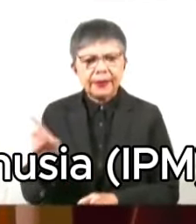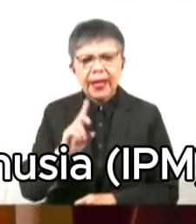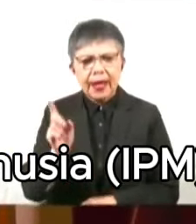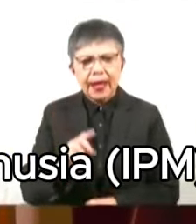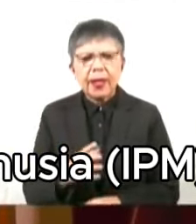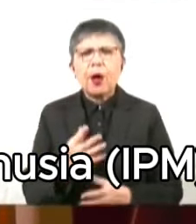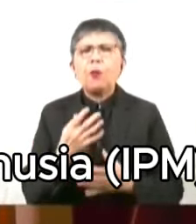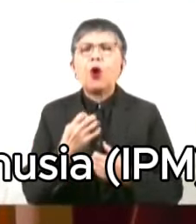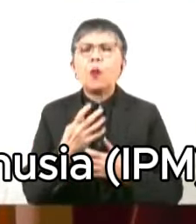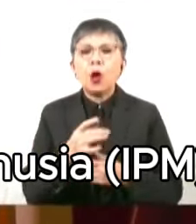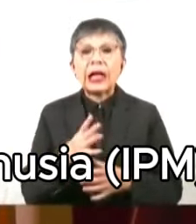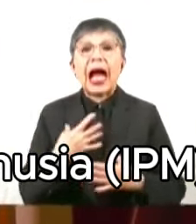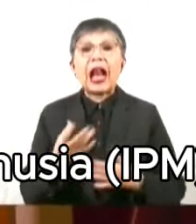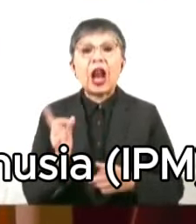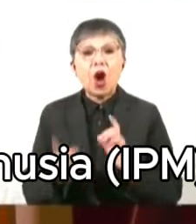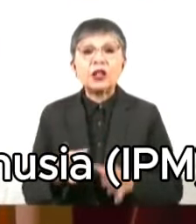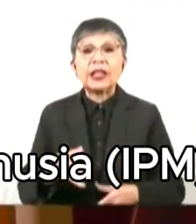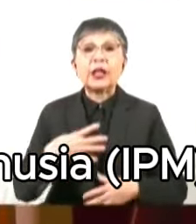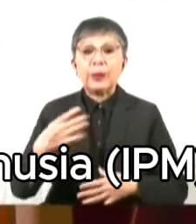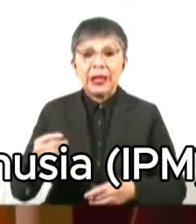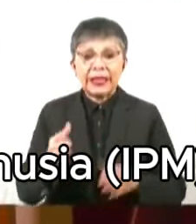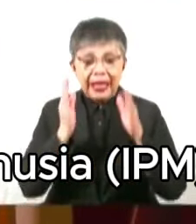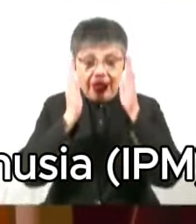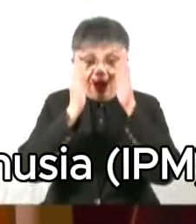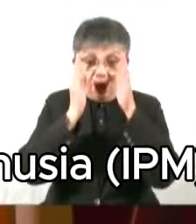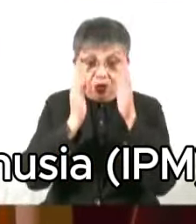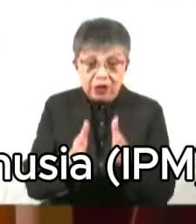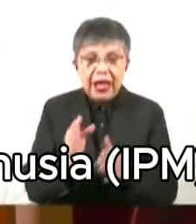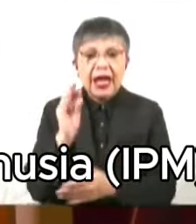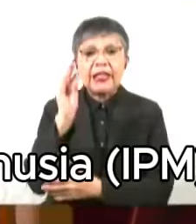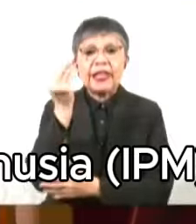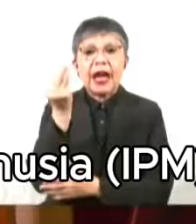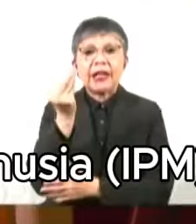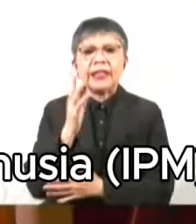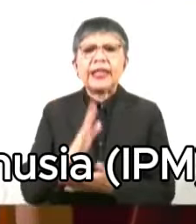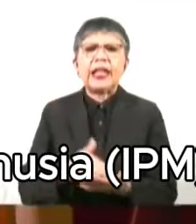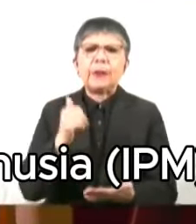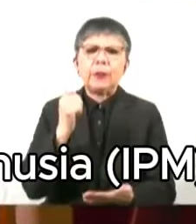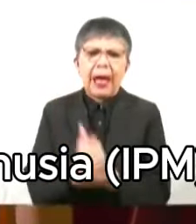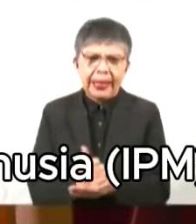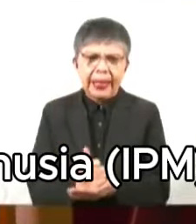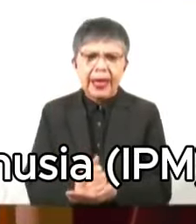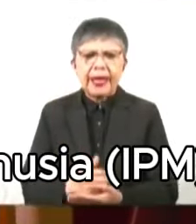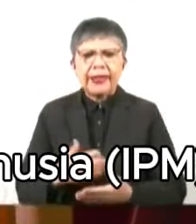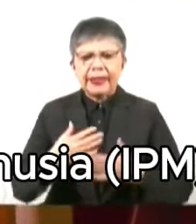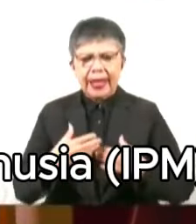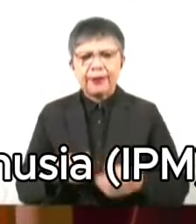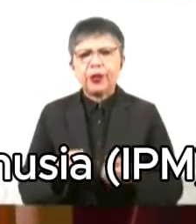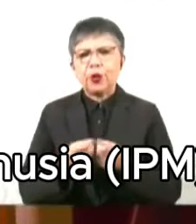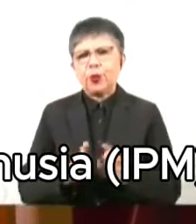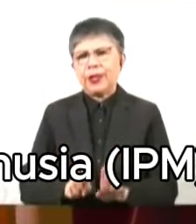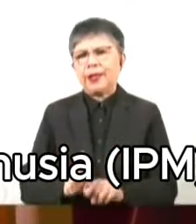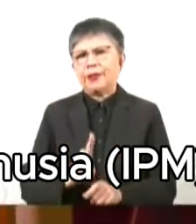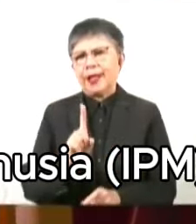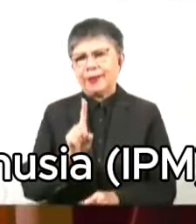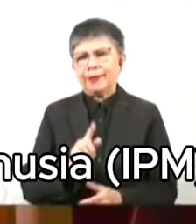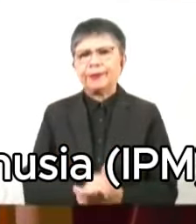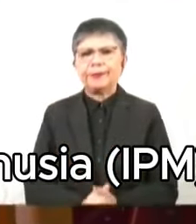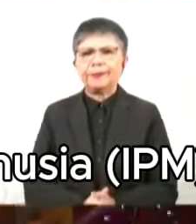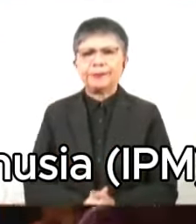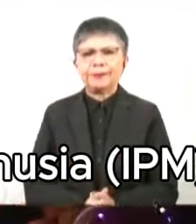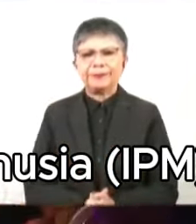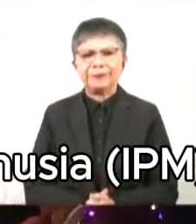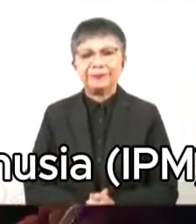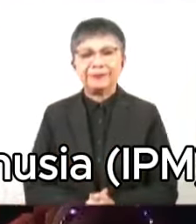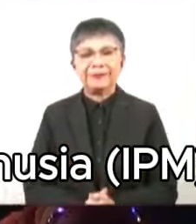mudah-mudahan kalau terpilih kita fokus Jakarta lebih baik di pasangan kita atau Abang Terima kasih waktunya